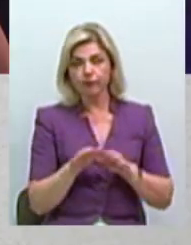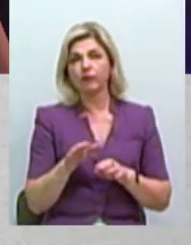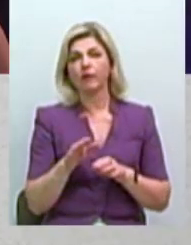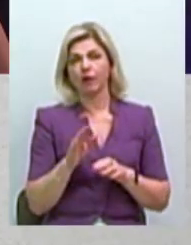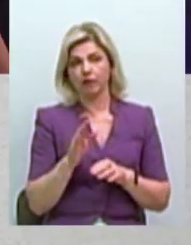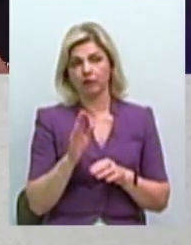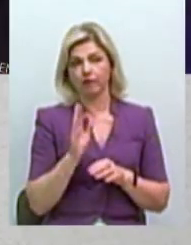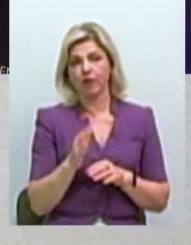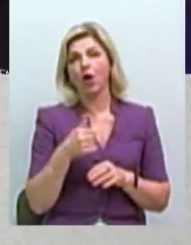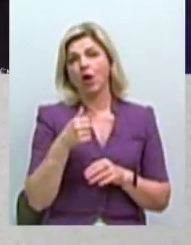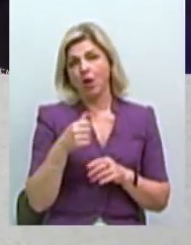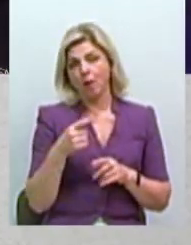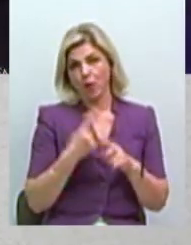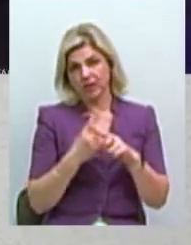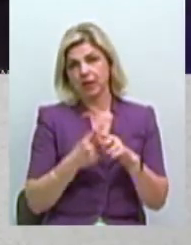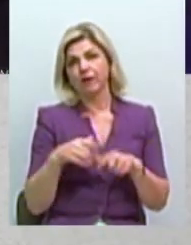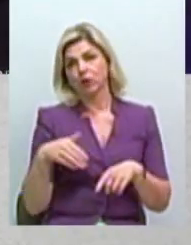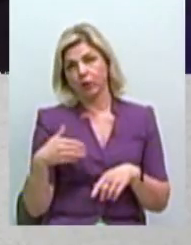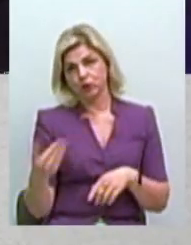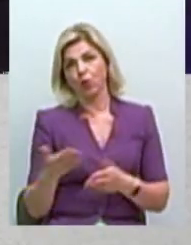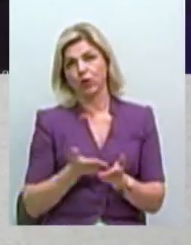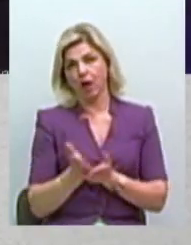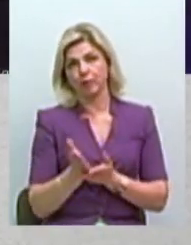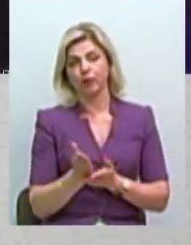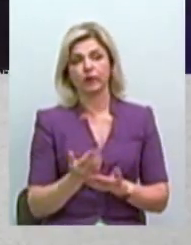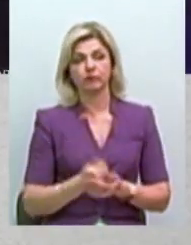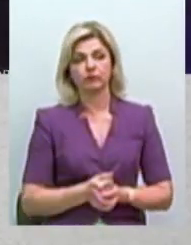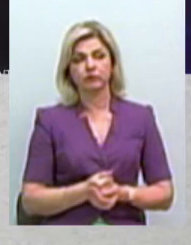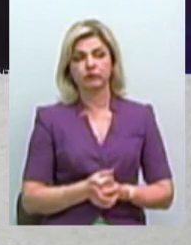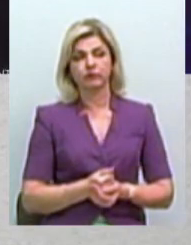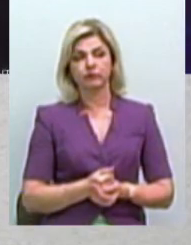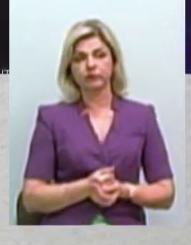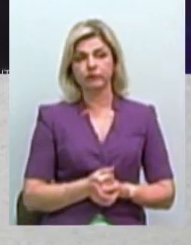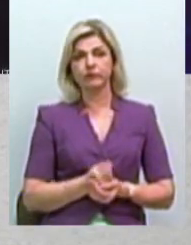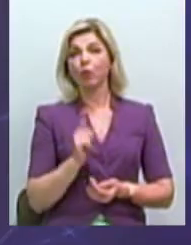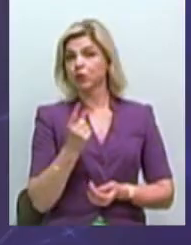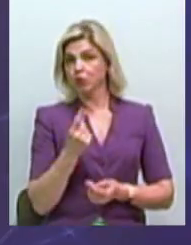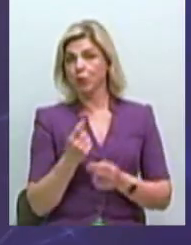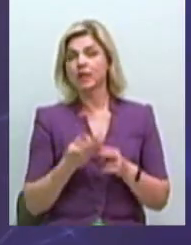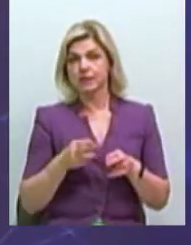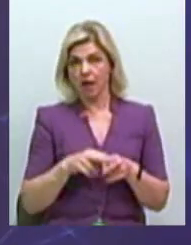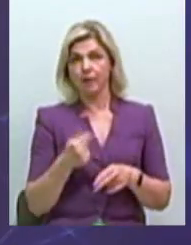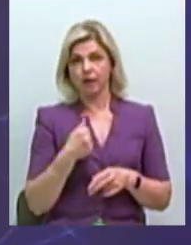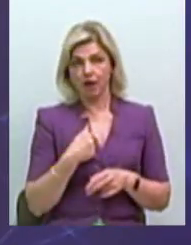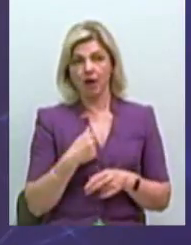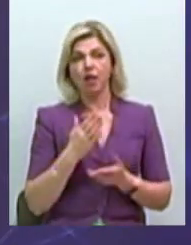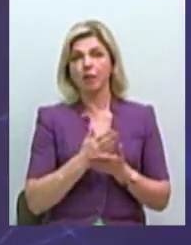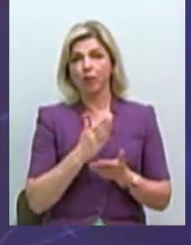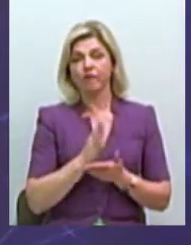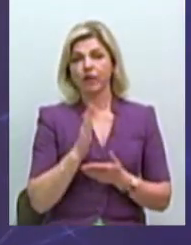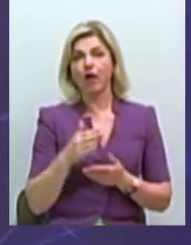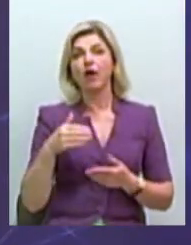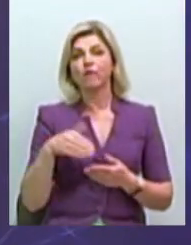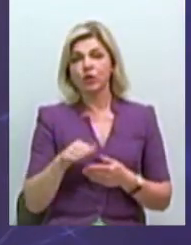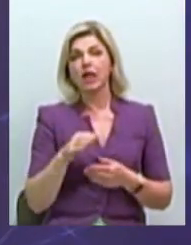позитивну ну, я вважаю, що чому саме я, перебуваючи в Вознесенській міській раді, я певні